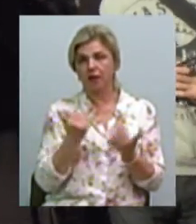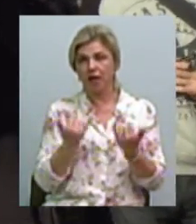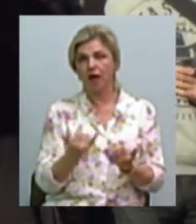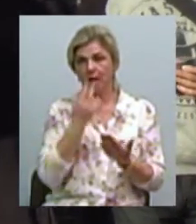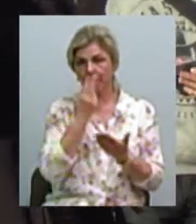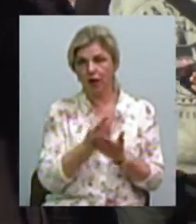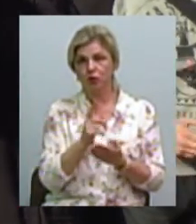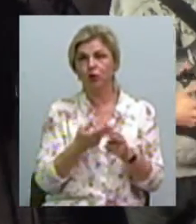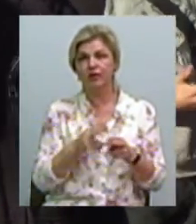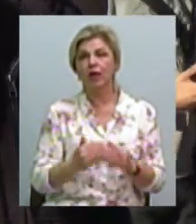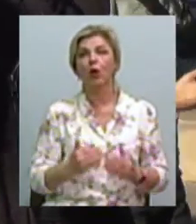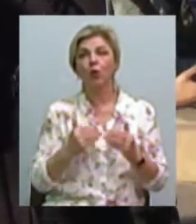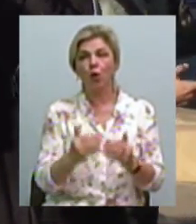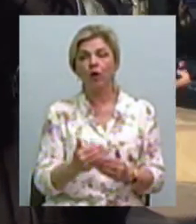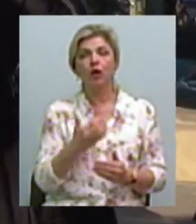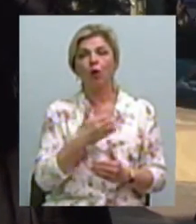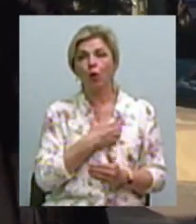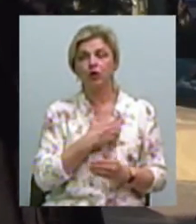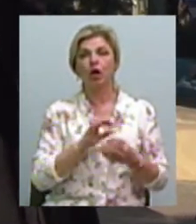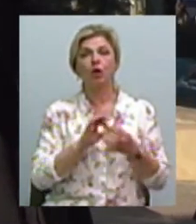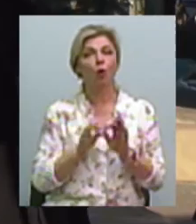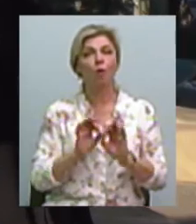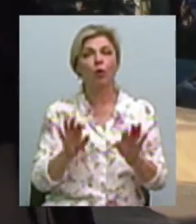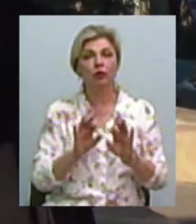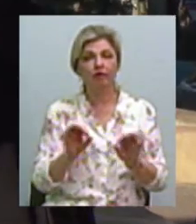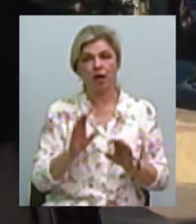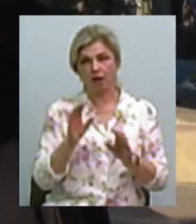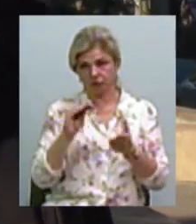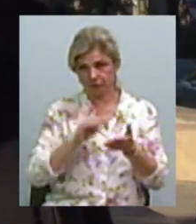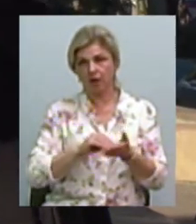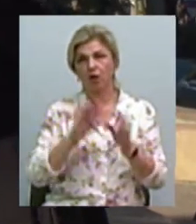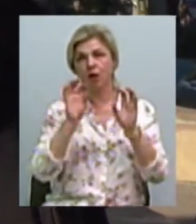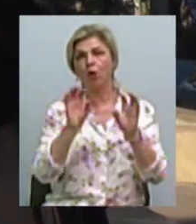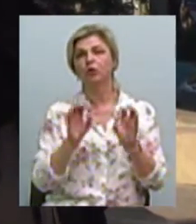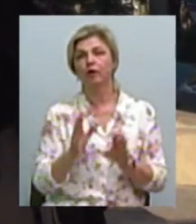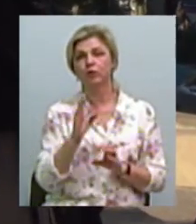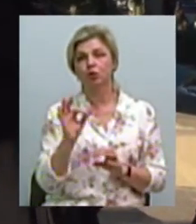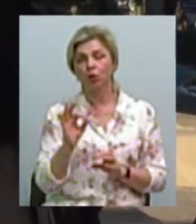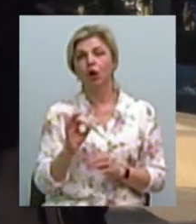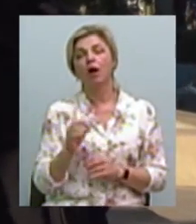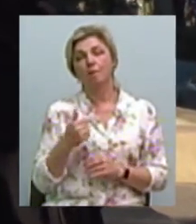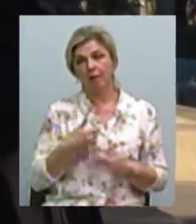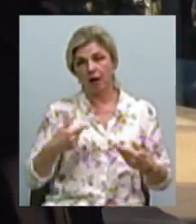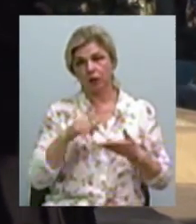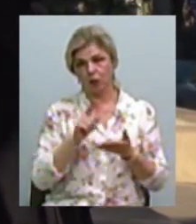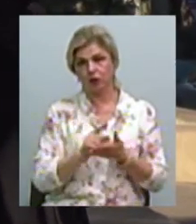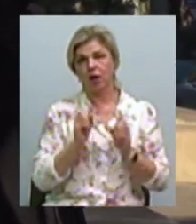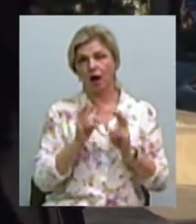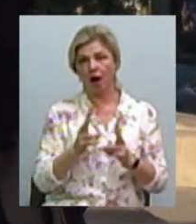що ці кроки хочуть імплементувати вже законодавчо. Ми маємо, як свідома